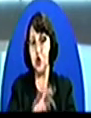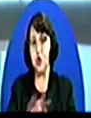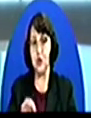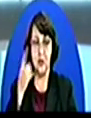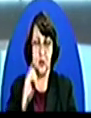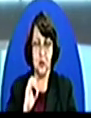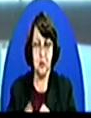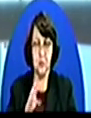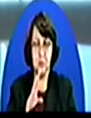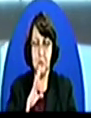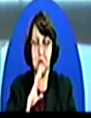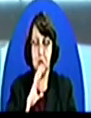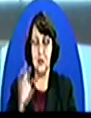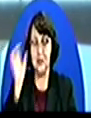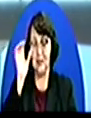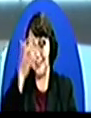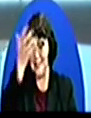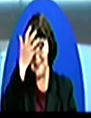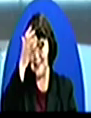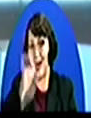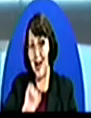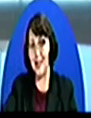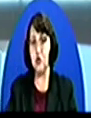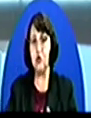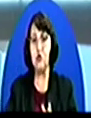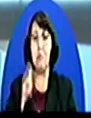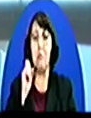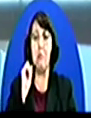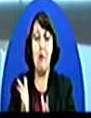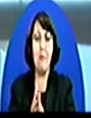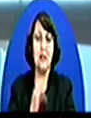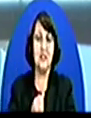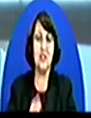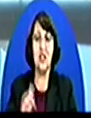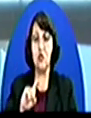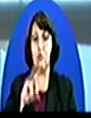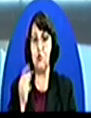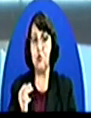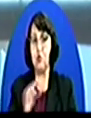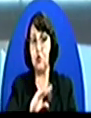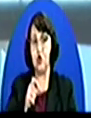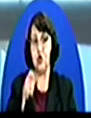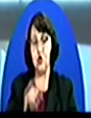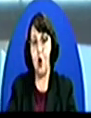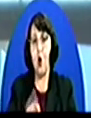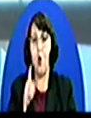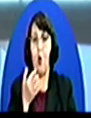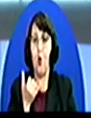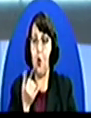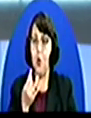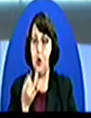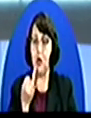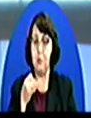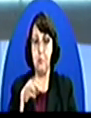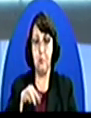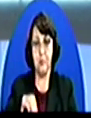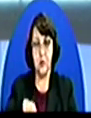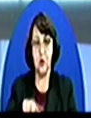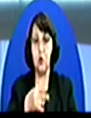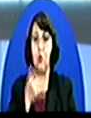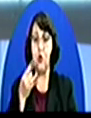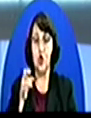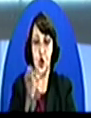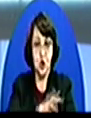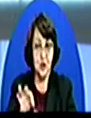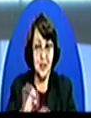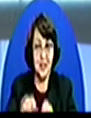засгийн газраас Азийн хөгжлийн банктай хамтран хэрэгжүүлэх эрчим хүчний сүлжээнд ашиглах том хэмжээний хоригдлуурын төслийн зээлийн хэлэлцээрийн төслийг хэлэлцсэн дэмжиж,